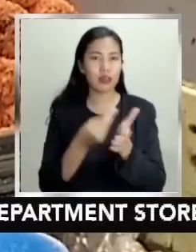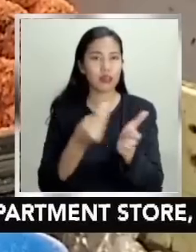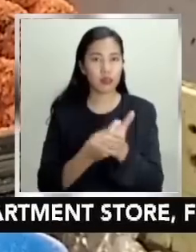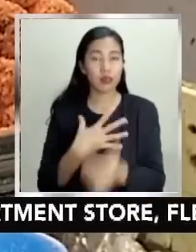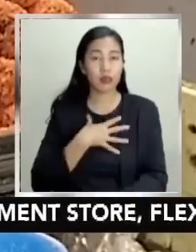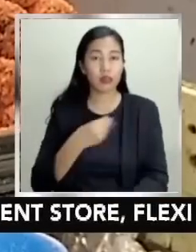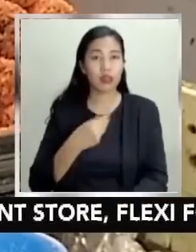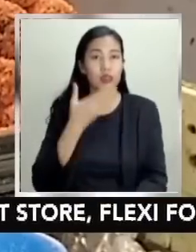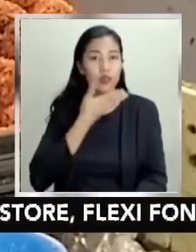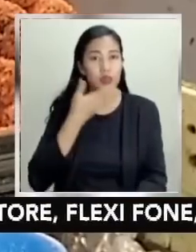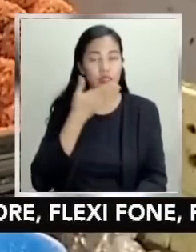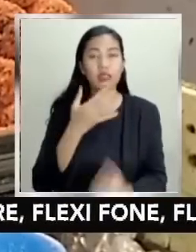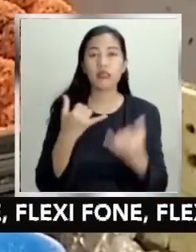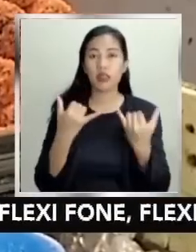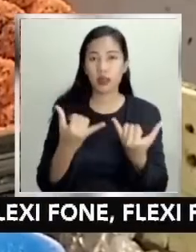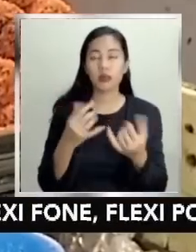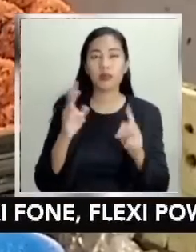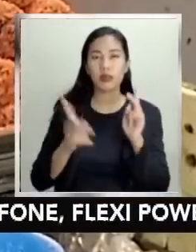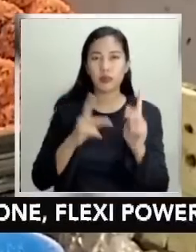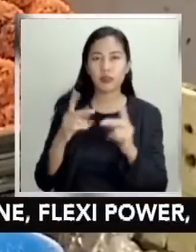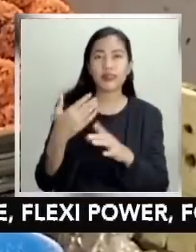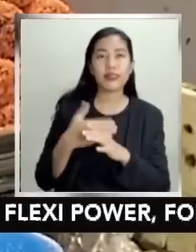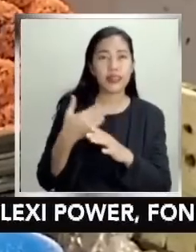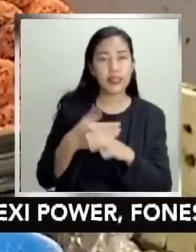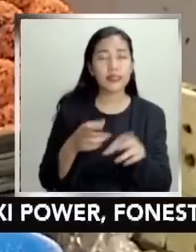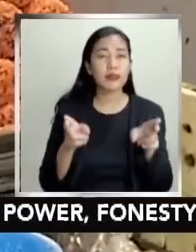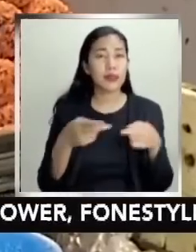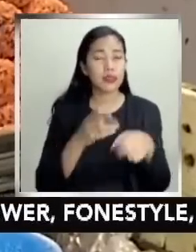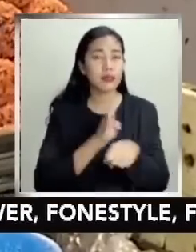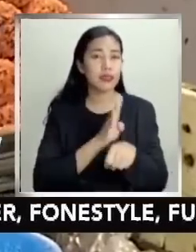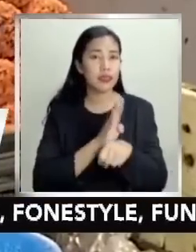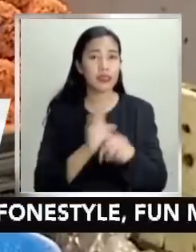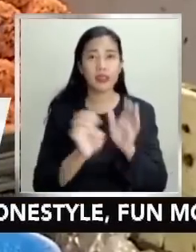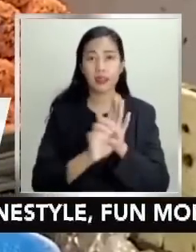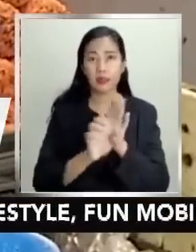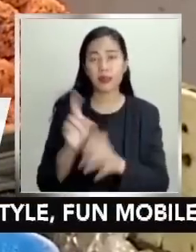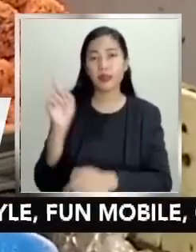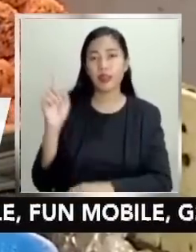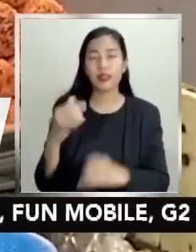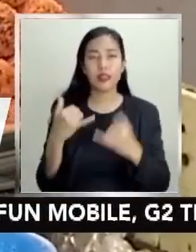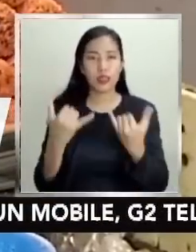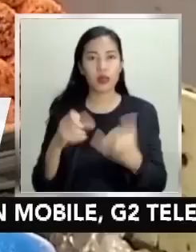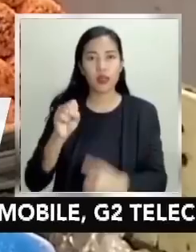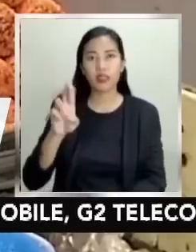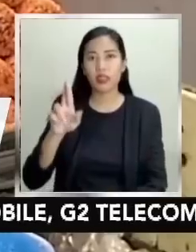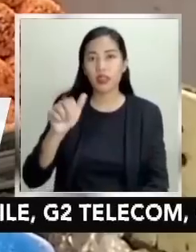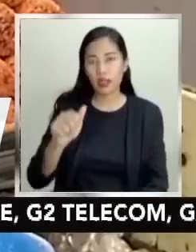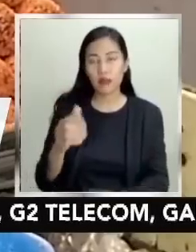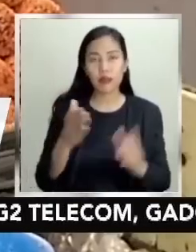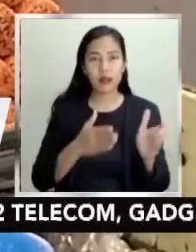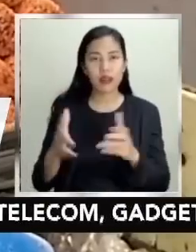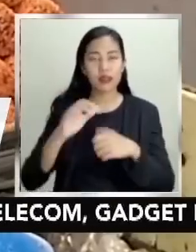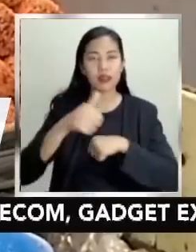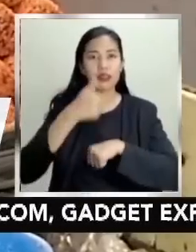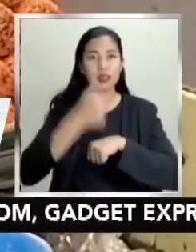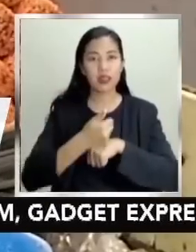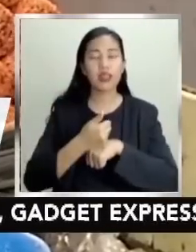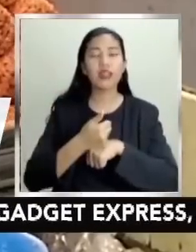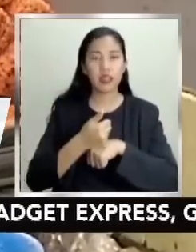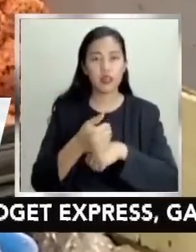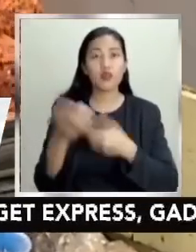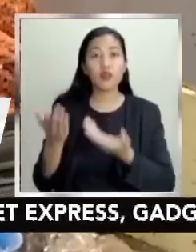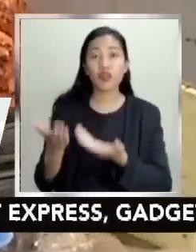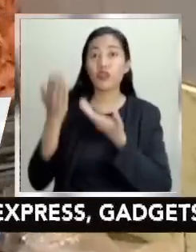mamimili at mga maliliit na negosyo kagaya nito. Kaya naman plano ng SRA na magtakda ng suggested retail price sa puting